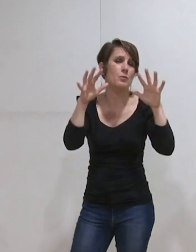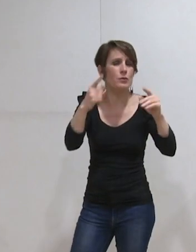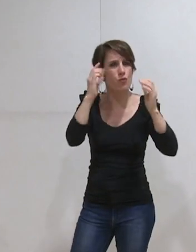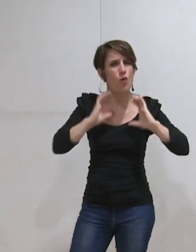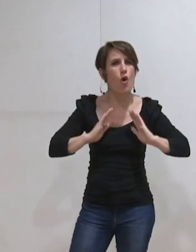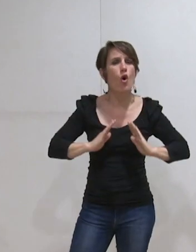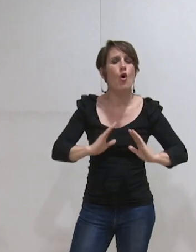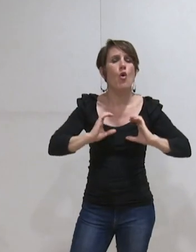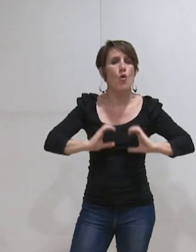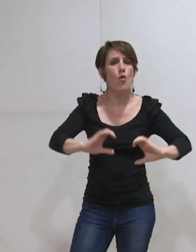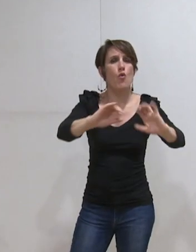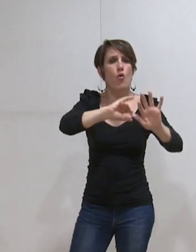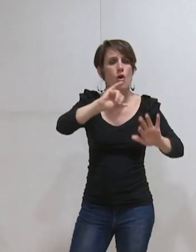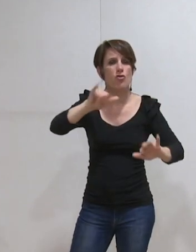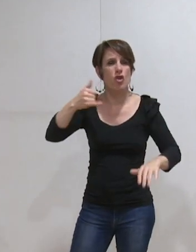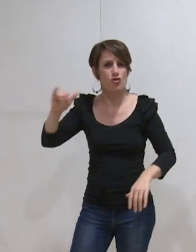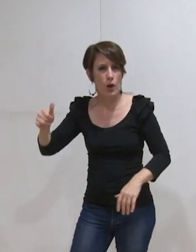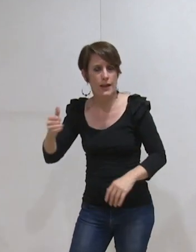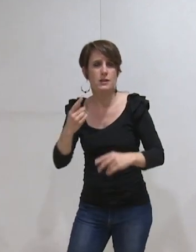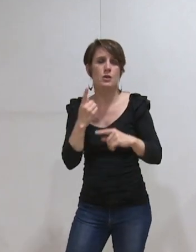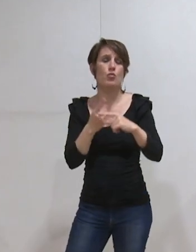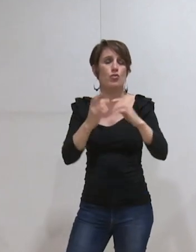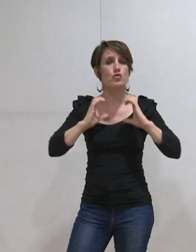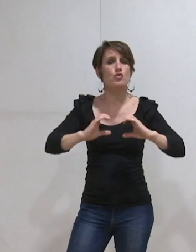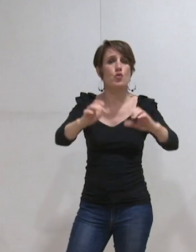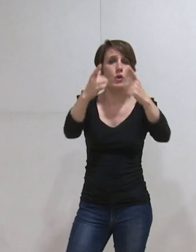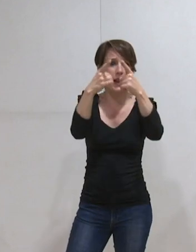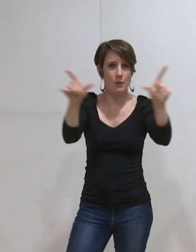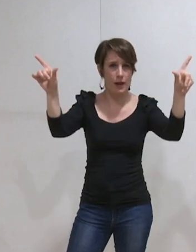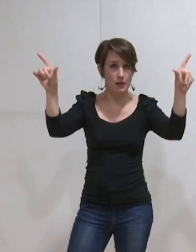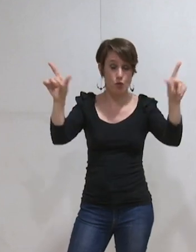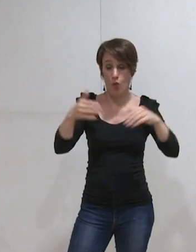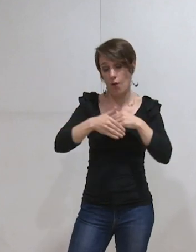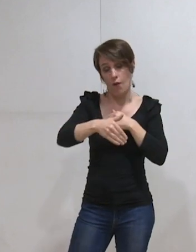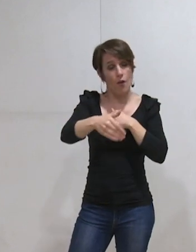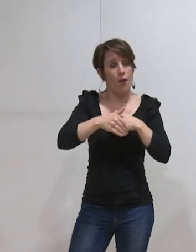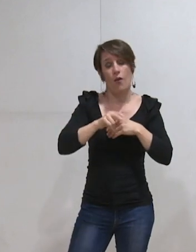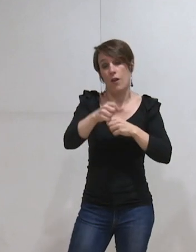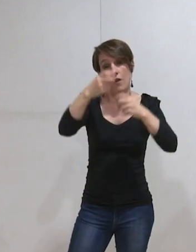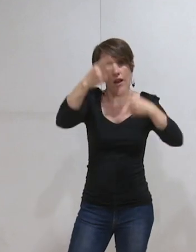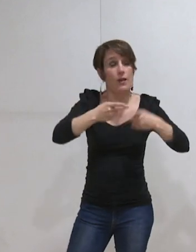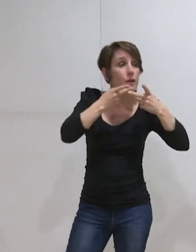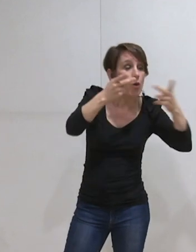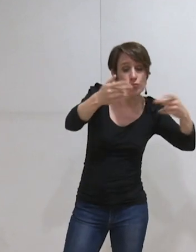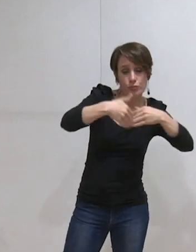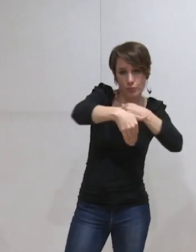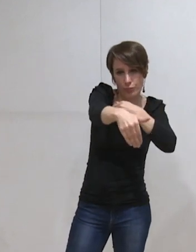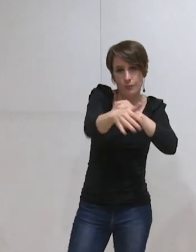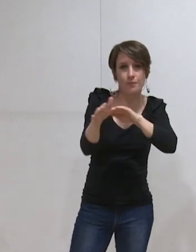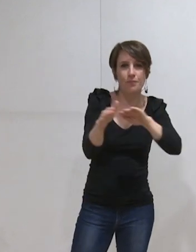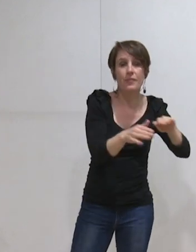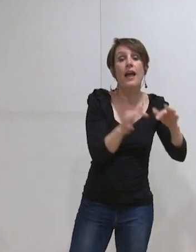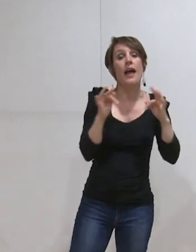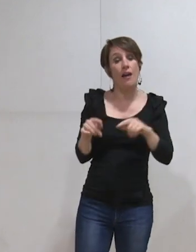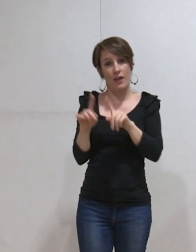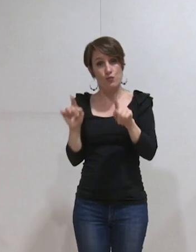cours de de la Libération avec des événements qui seront dévoilés au cours des des des jours qui viennent sur le budget lui-même